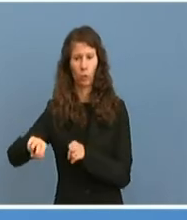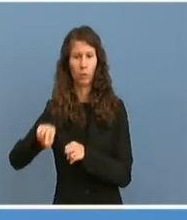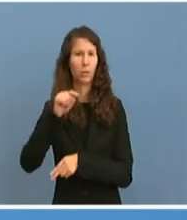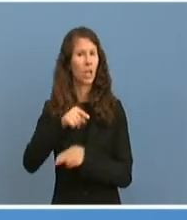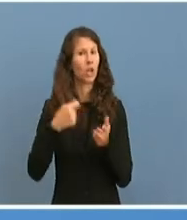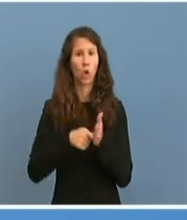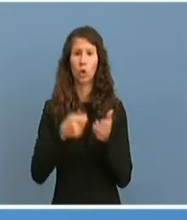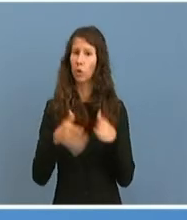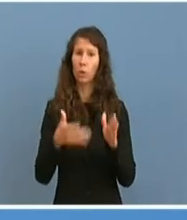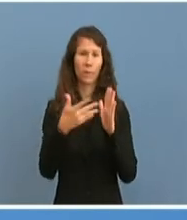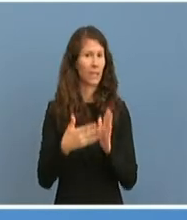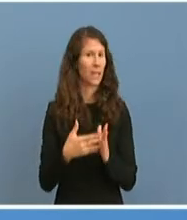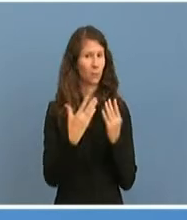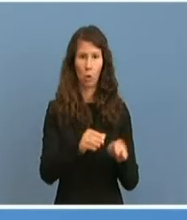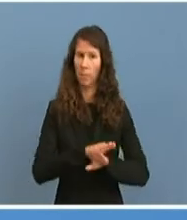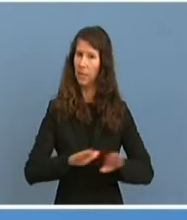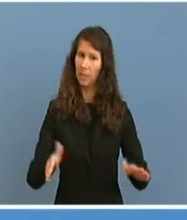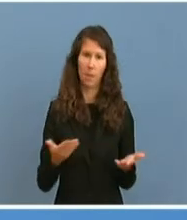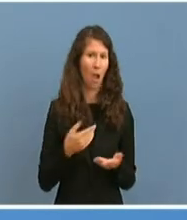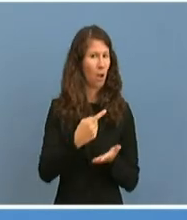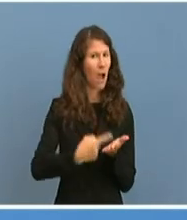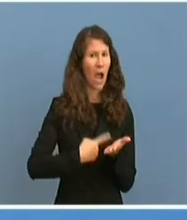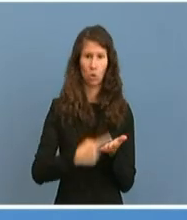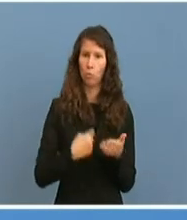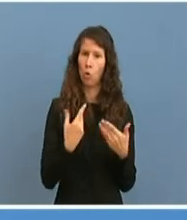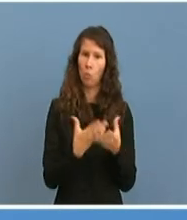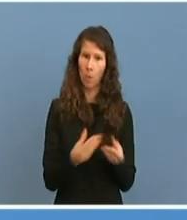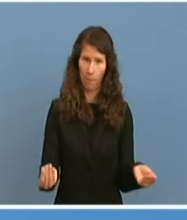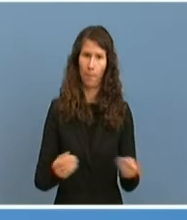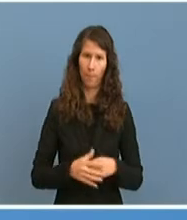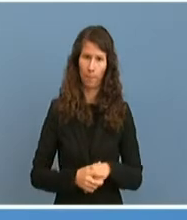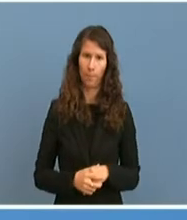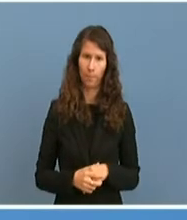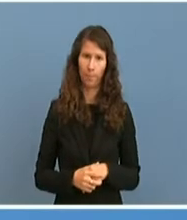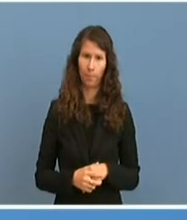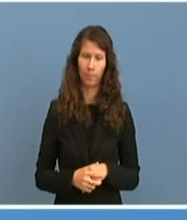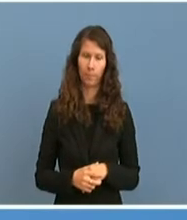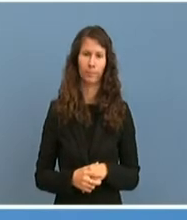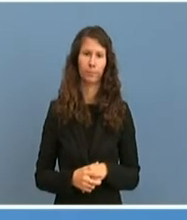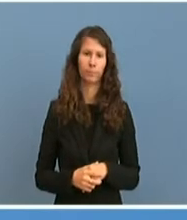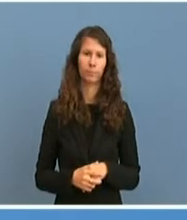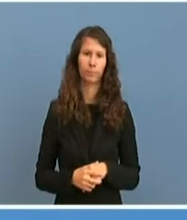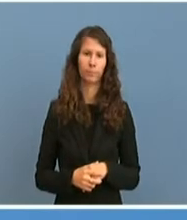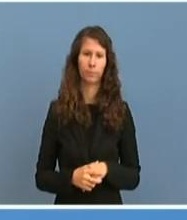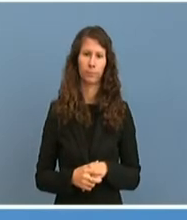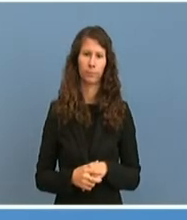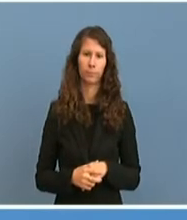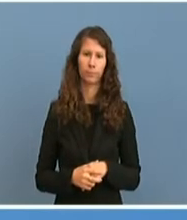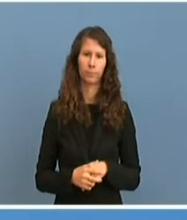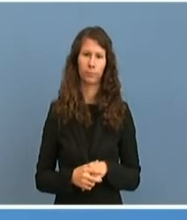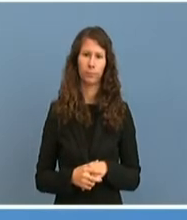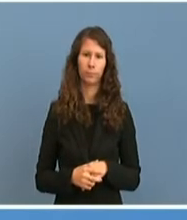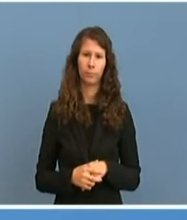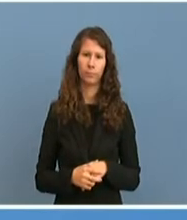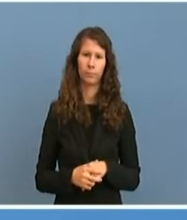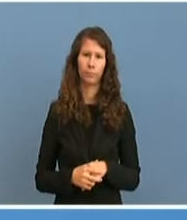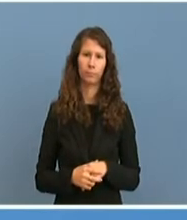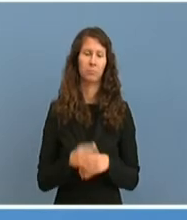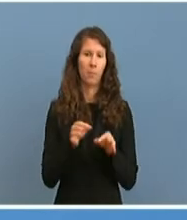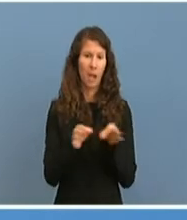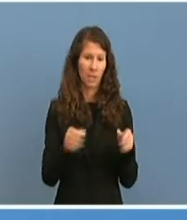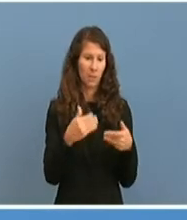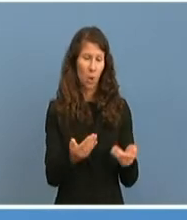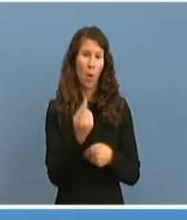Testung. Das ist auch der Grund, oder besser gesagt, ein Grund dieser Maßnahme ist, dass wir auch